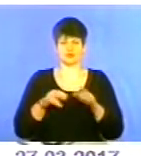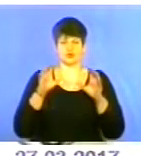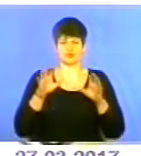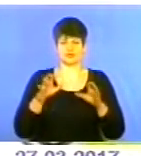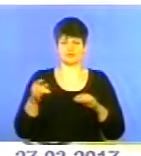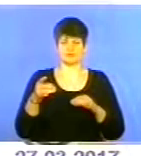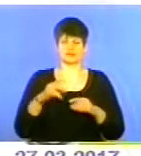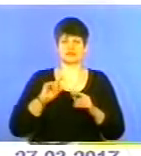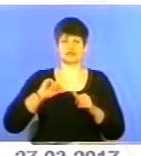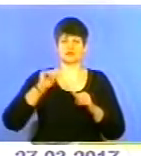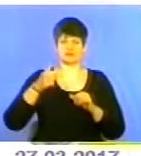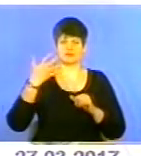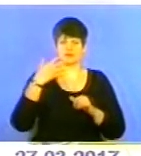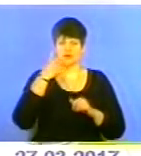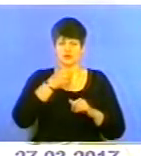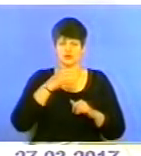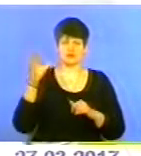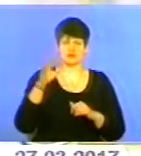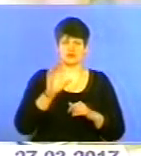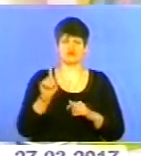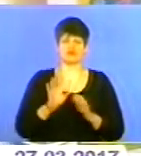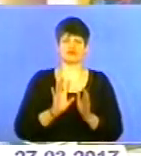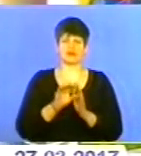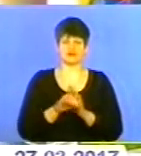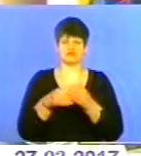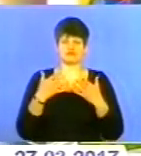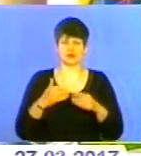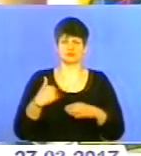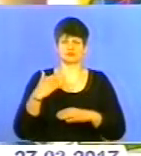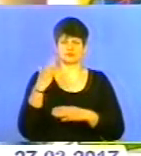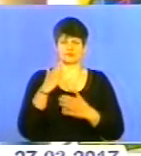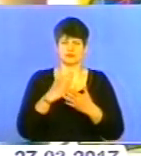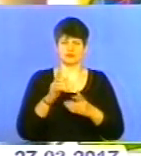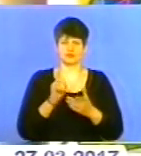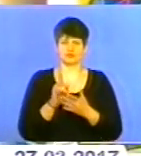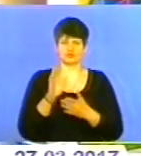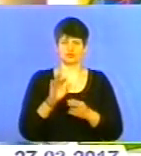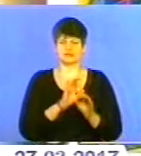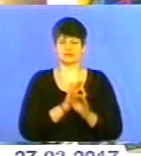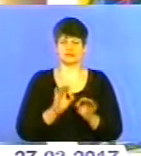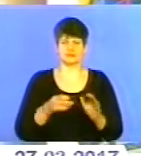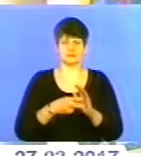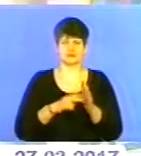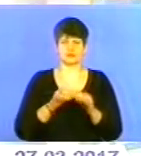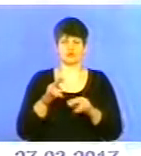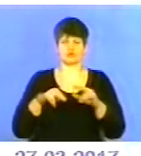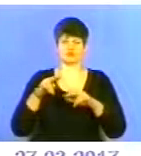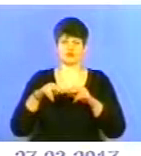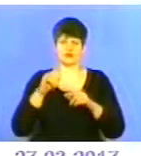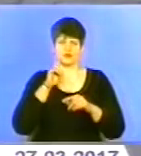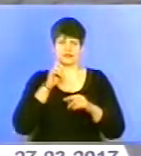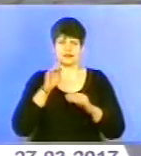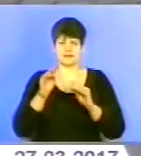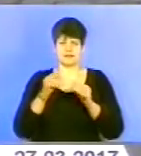5 років, а тому усе, що внесено і за що вже проголосували, повинно було бути ідеальним планом розбудови і озеленення